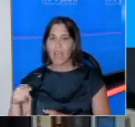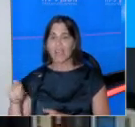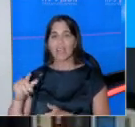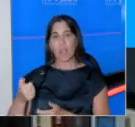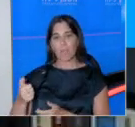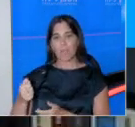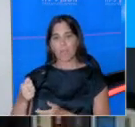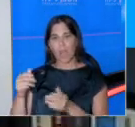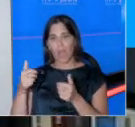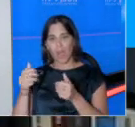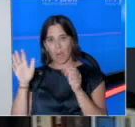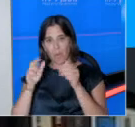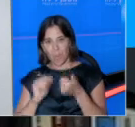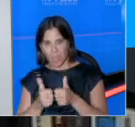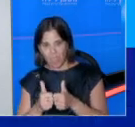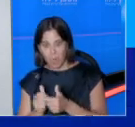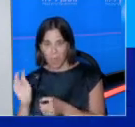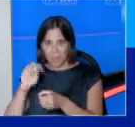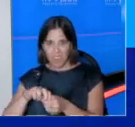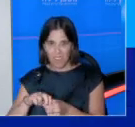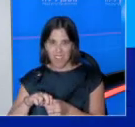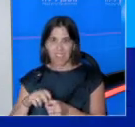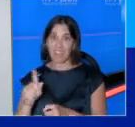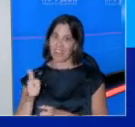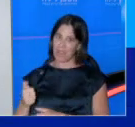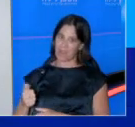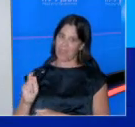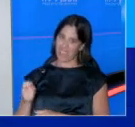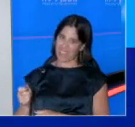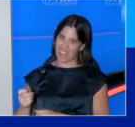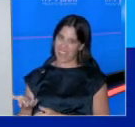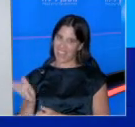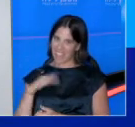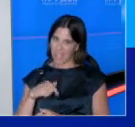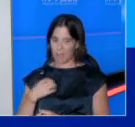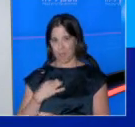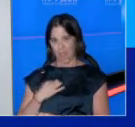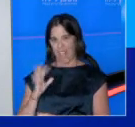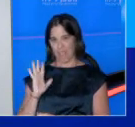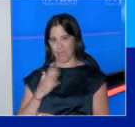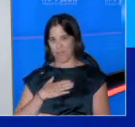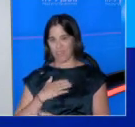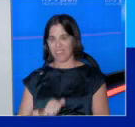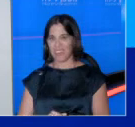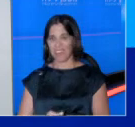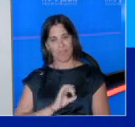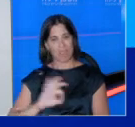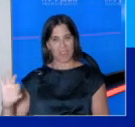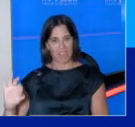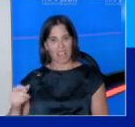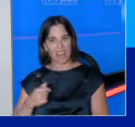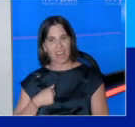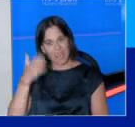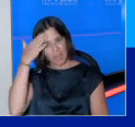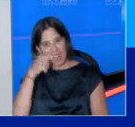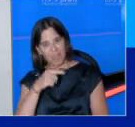הספורט מצטרף גם כן. רגע, פאדי מוסטפה מערוץ הכנסת גם. ערוץ כנסת פאדי הוא גם שלנו. מצוין, אני מכיר